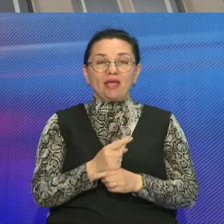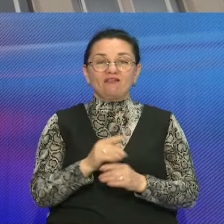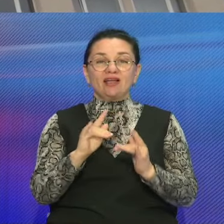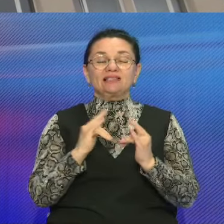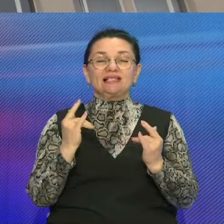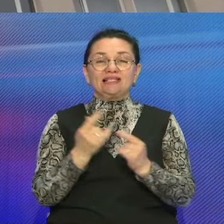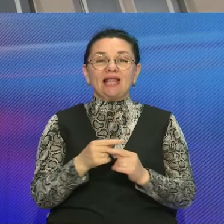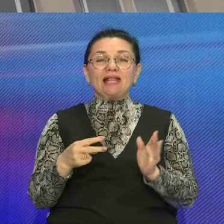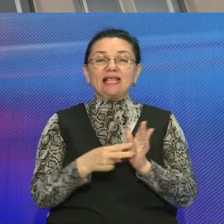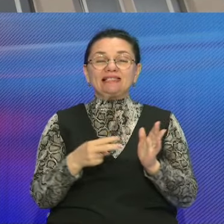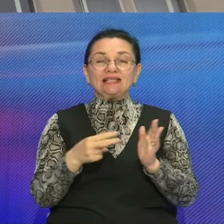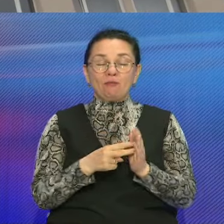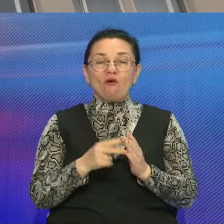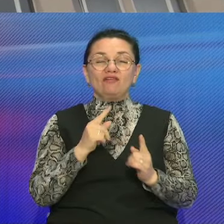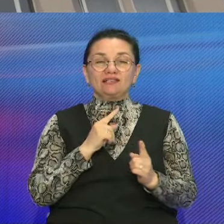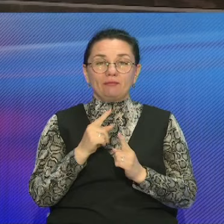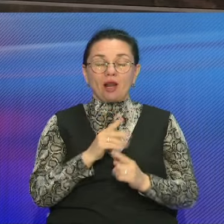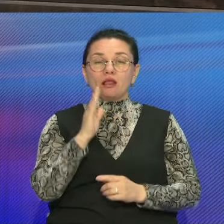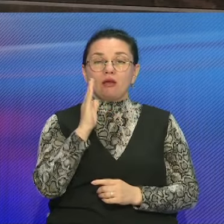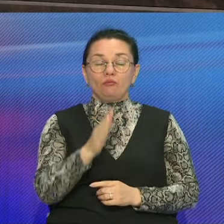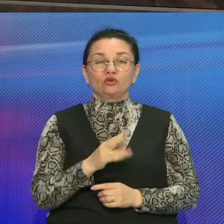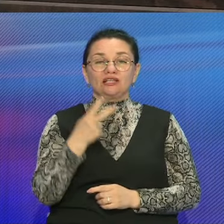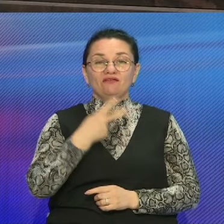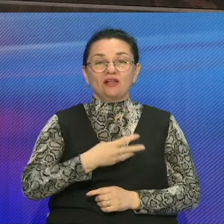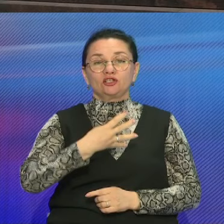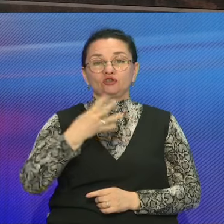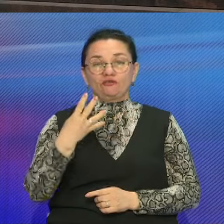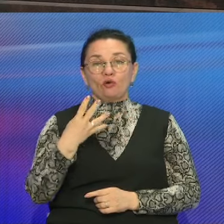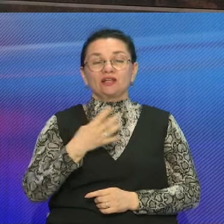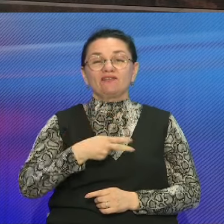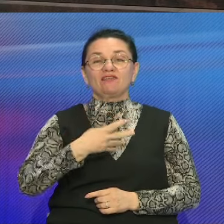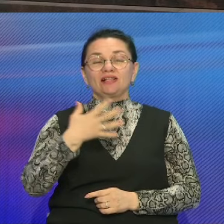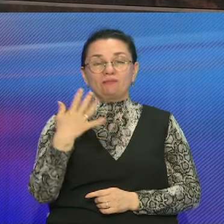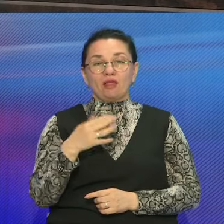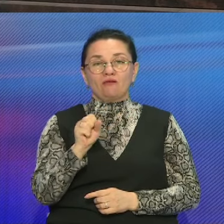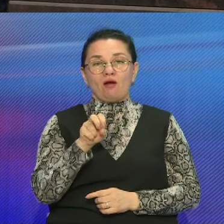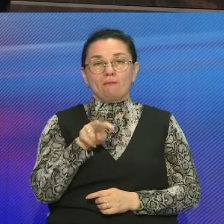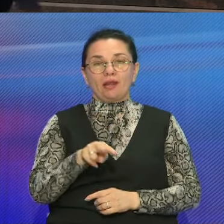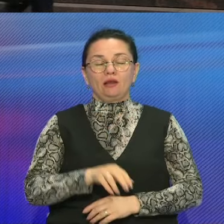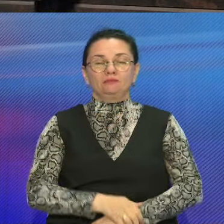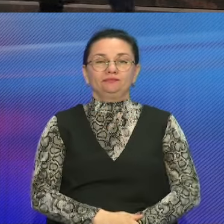7-го Всебелоруського народного сходу відбудеться 24-25 красавіка.